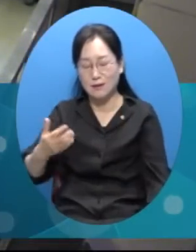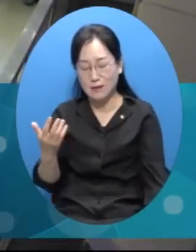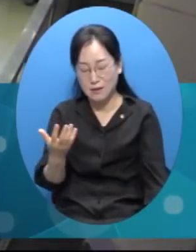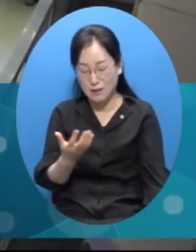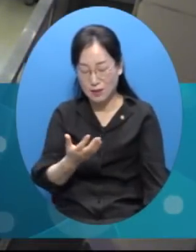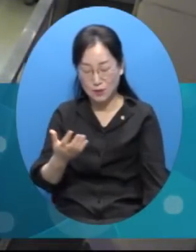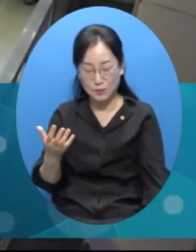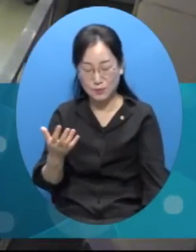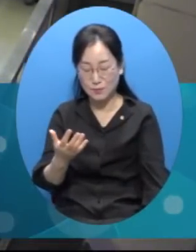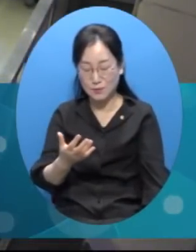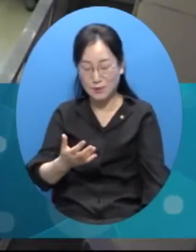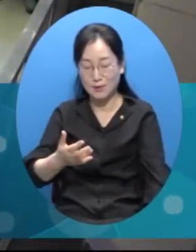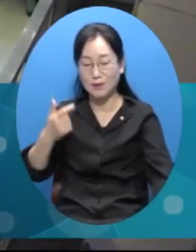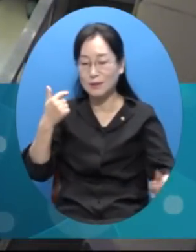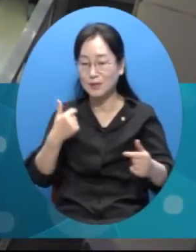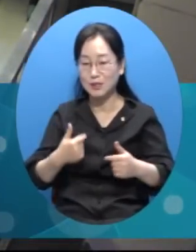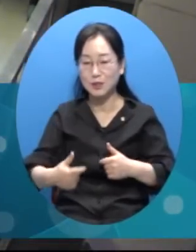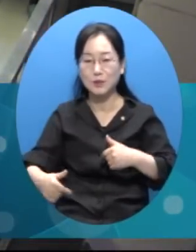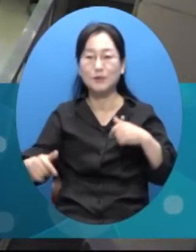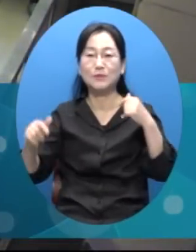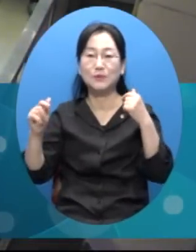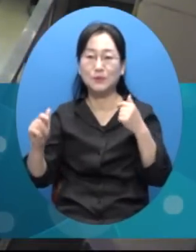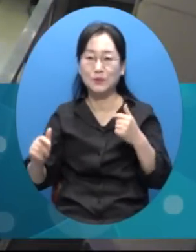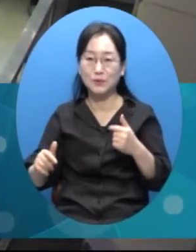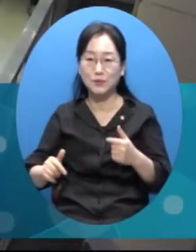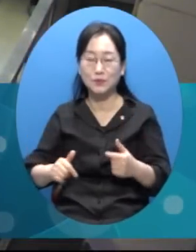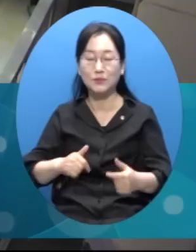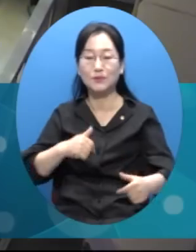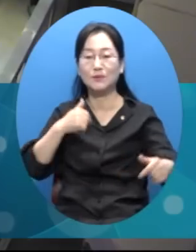사랑스레 아픔과